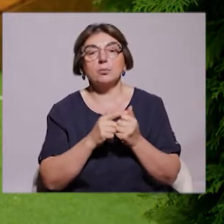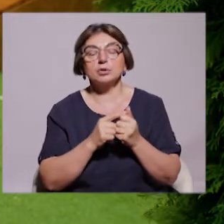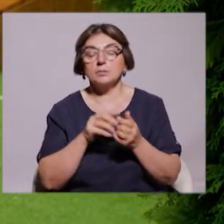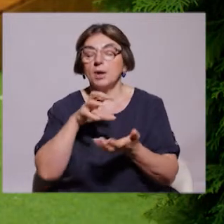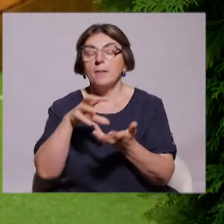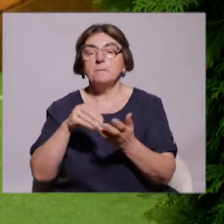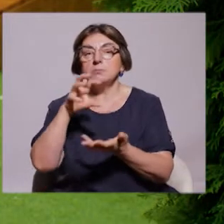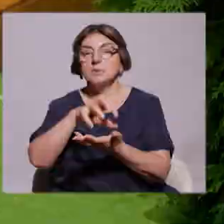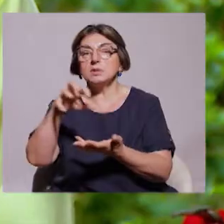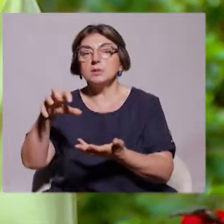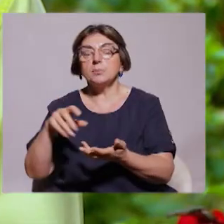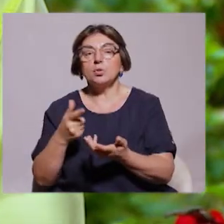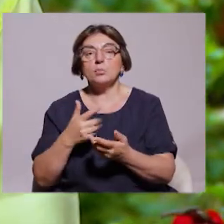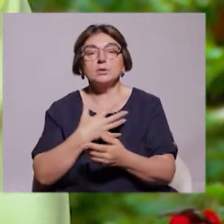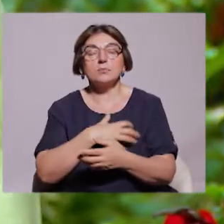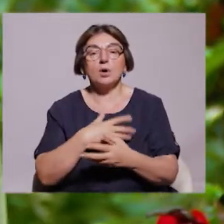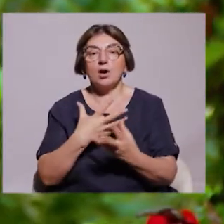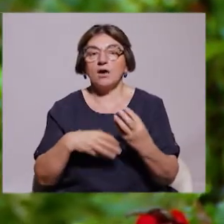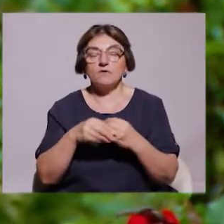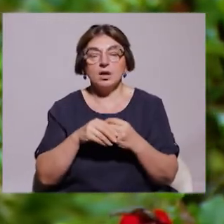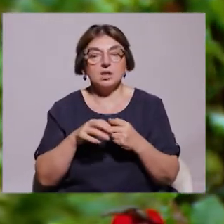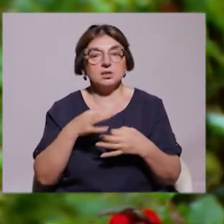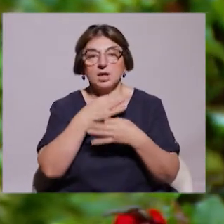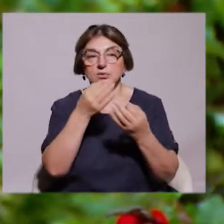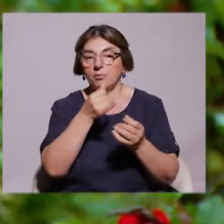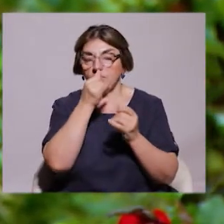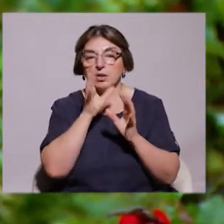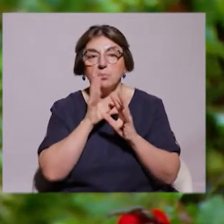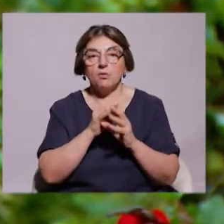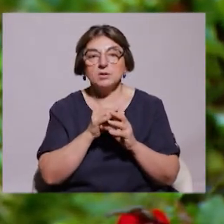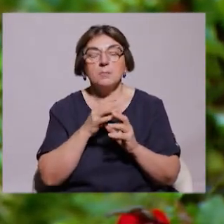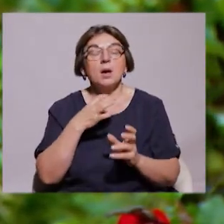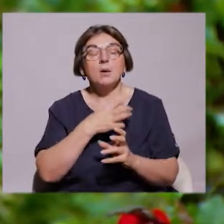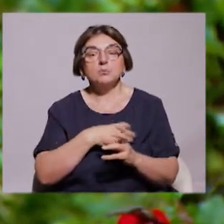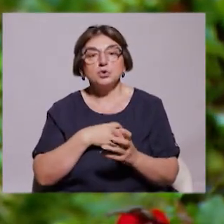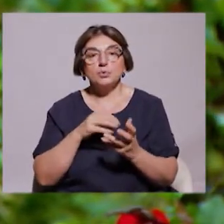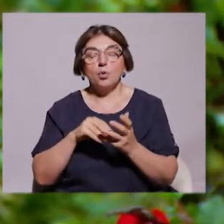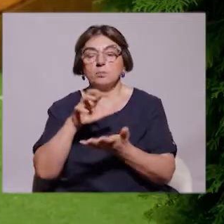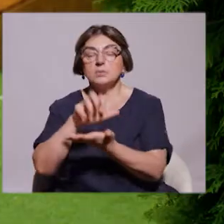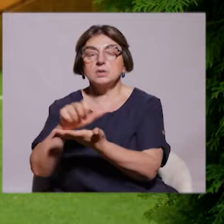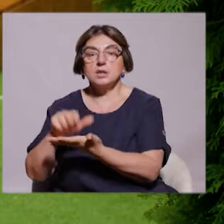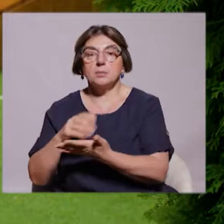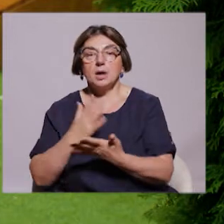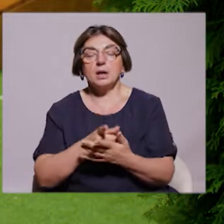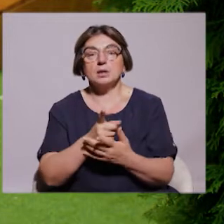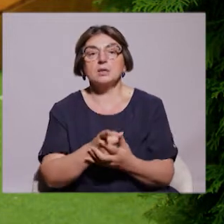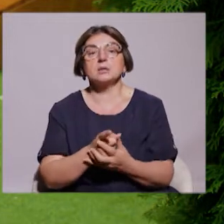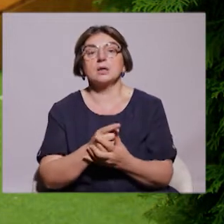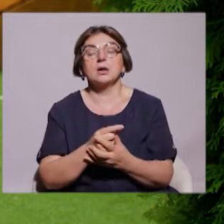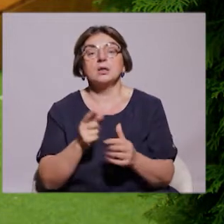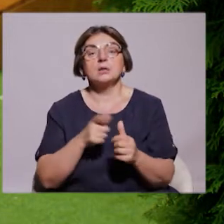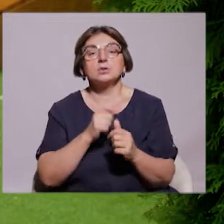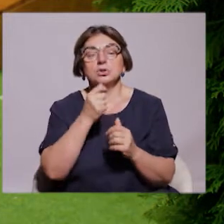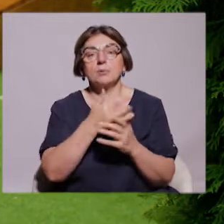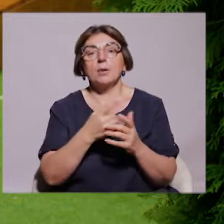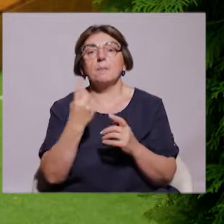ყველა კოლონიას ვერ დავასახელებთ, ვერ მოვასწრებთ, მაგრამ მნიშვნელოვანი კოლონიები მინდა რომ თქვენთან ერთად ჩამოვთვალოთ. ჯერ ყურადღება მინდა მივაქციოთ